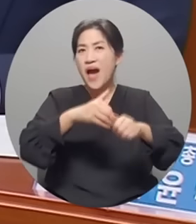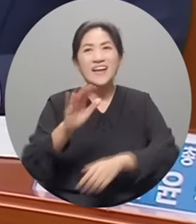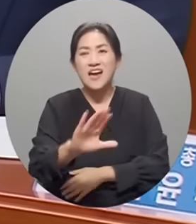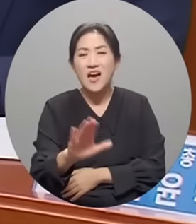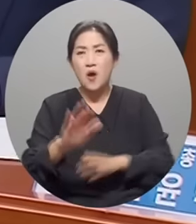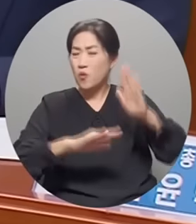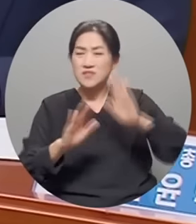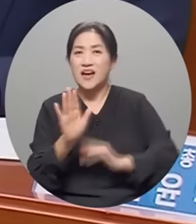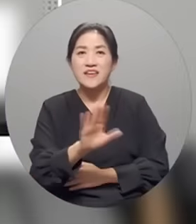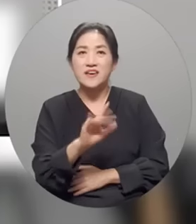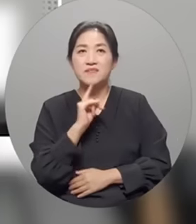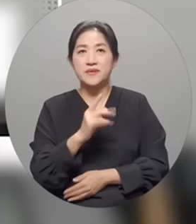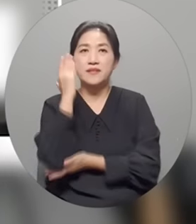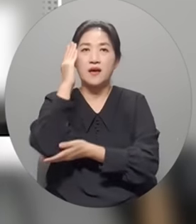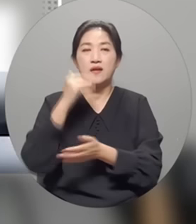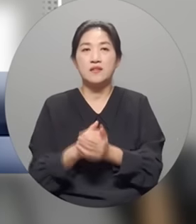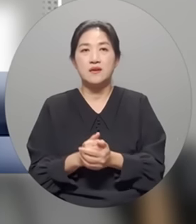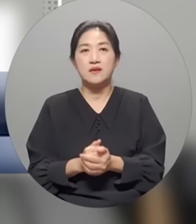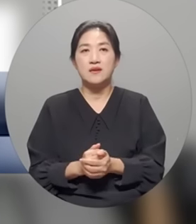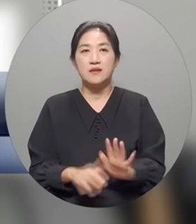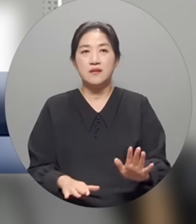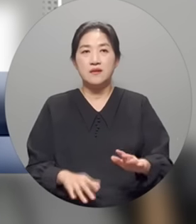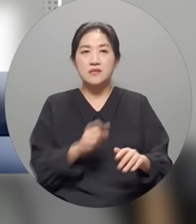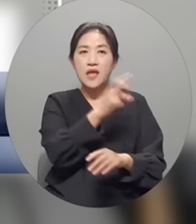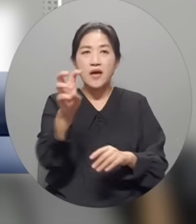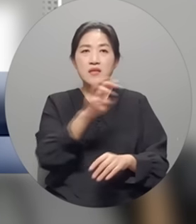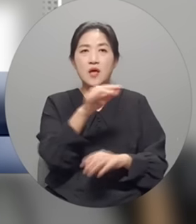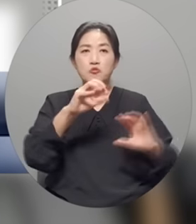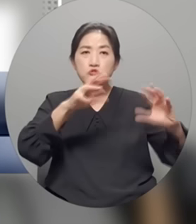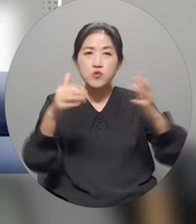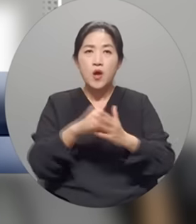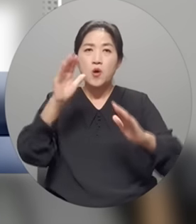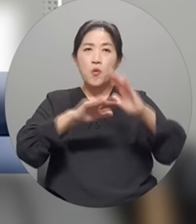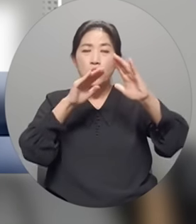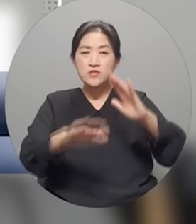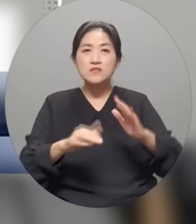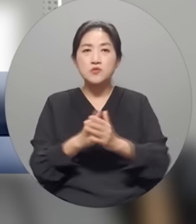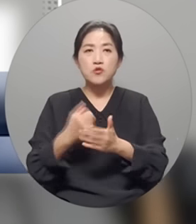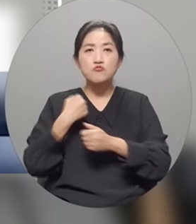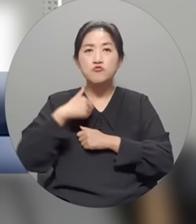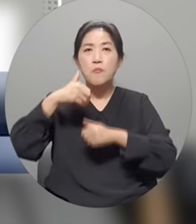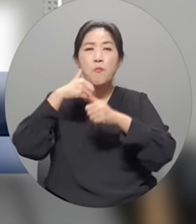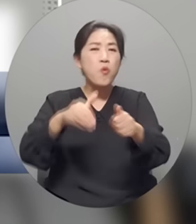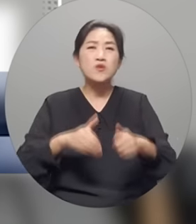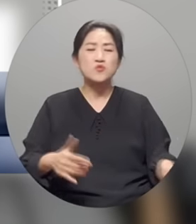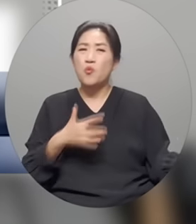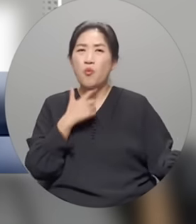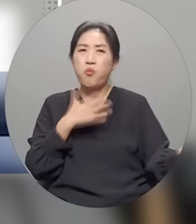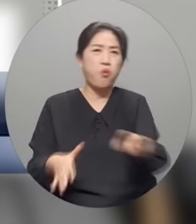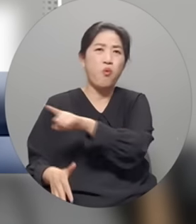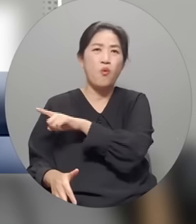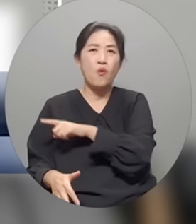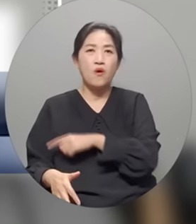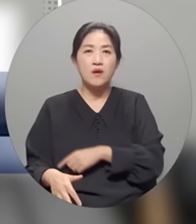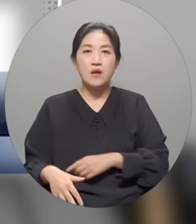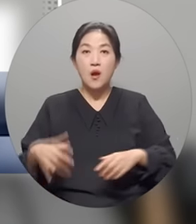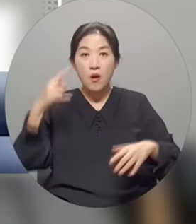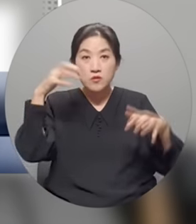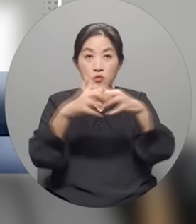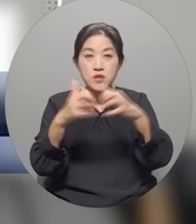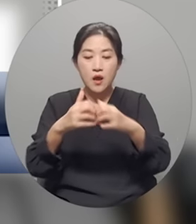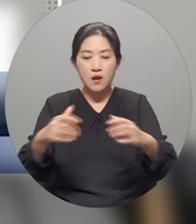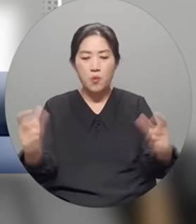않았다고 반박했습니다. 30여 개 나토국 중에서 공식적으로 참관단을 보낸 적은 없어요. 전쟁을